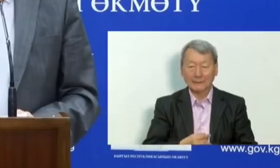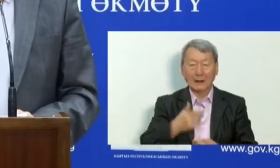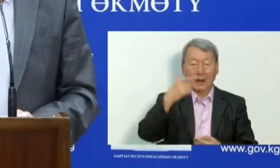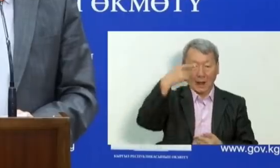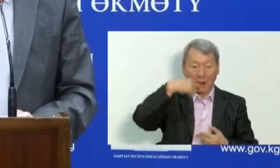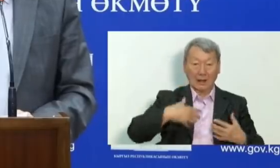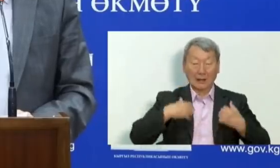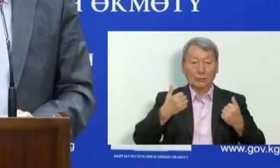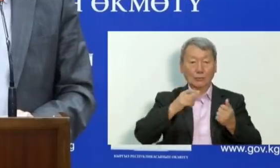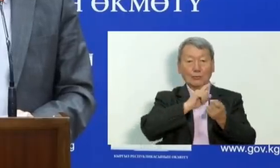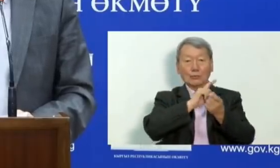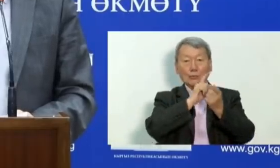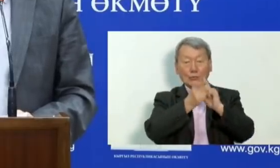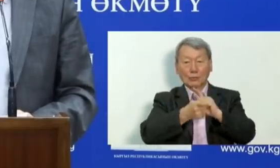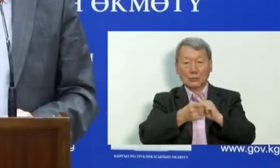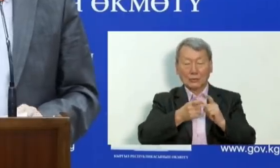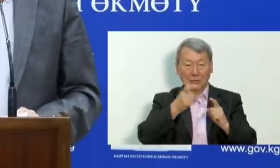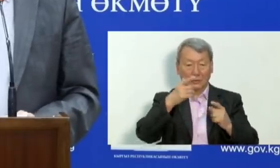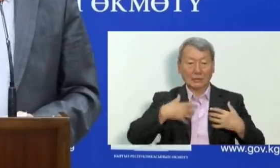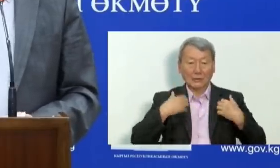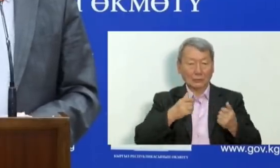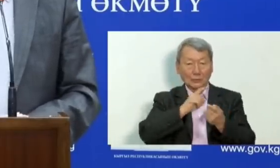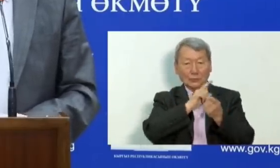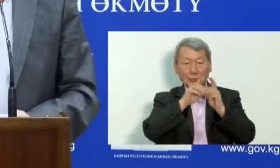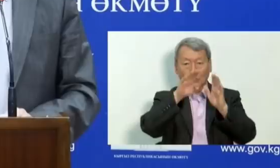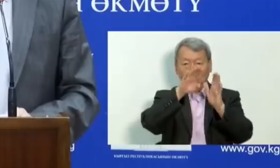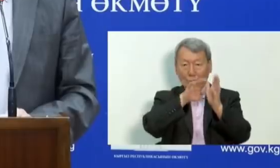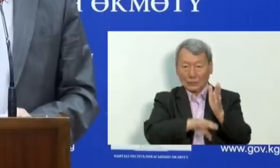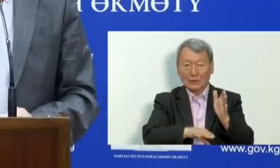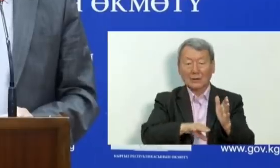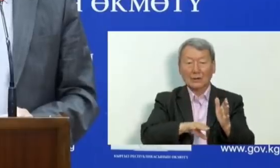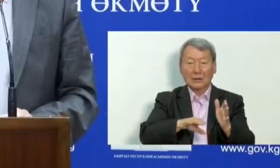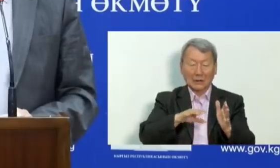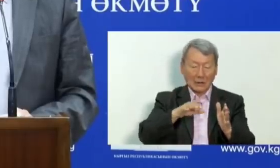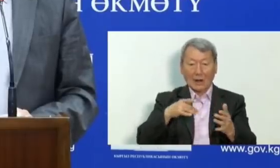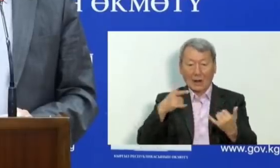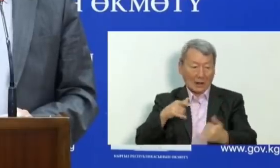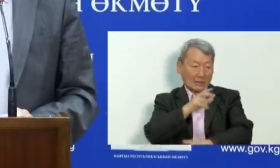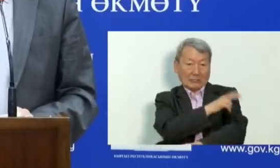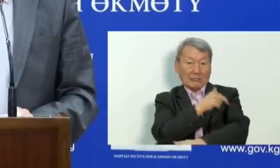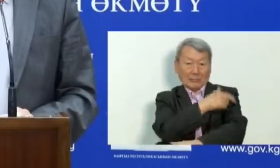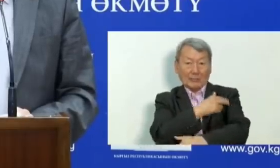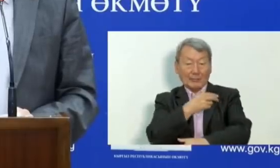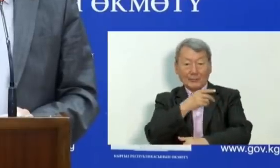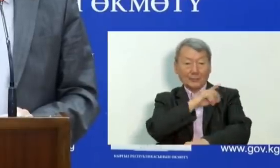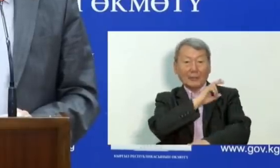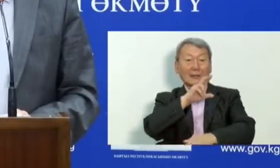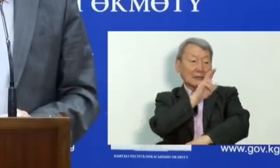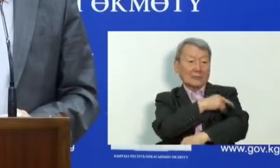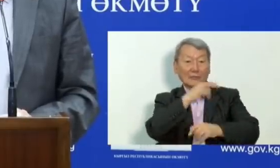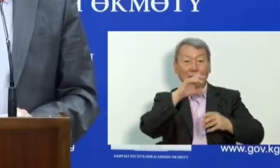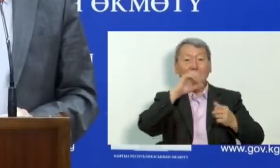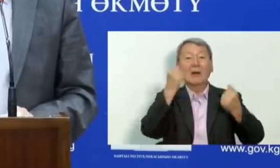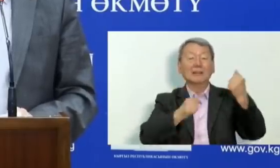ал акыбалы деген аябай начарлап, күчөнүп берген. Мындан тышкары анан алып келип, жанагындай биздин скорыйды